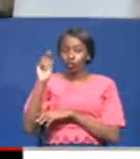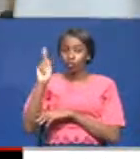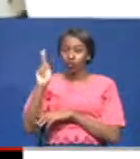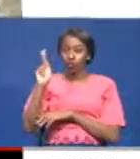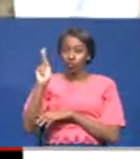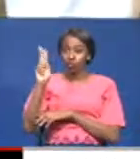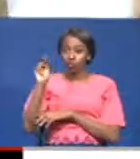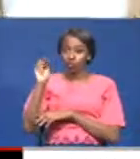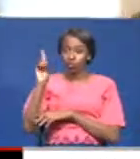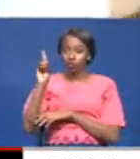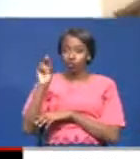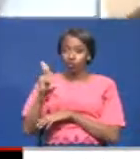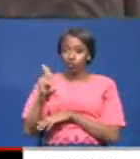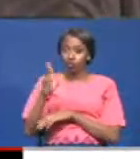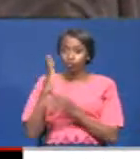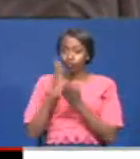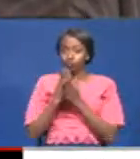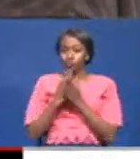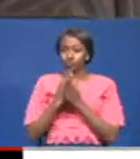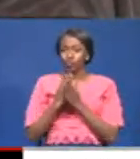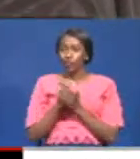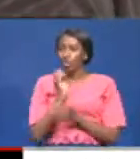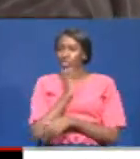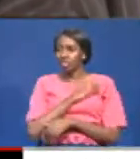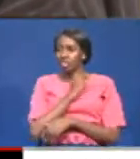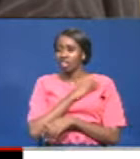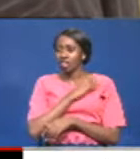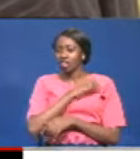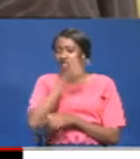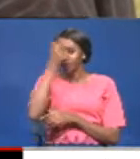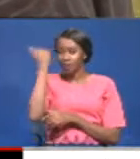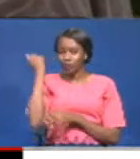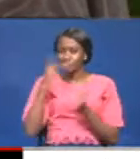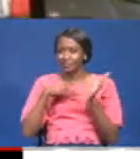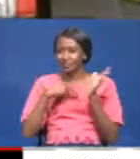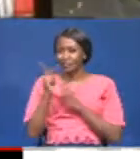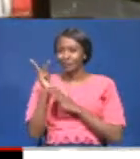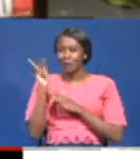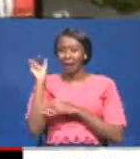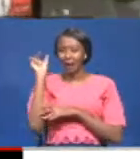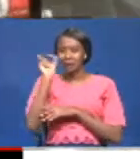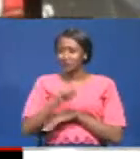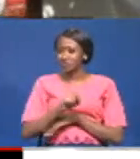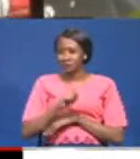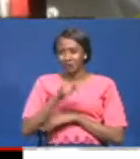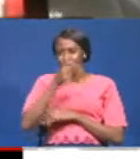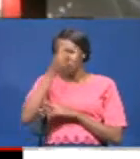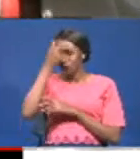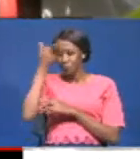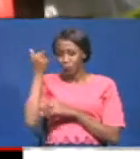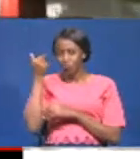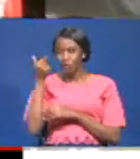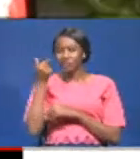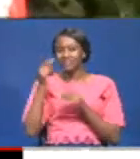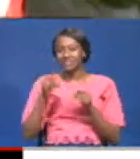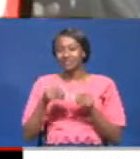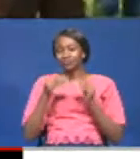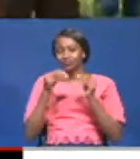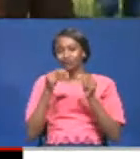waliandamana kulalamika dhidi ya kile walichokitaja kuwa fidia duni kutoka kwa halmashauri ya kitaifa ya barabara kuu hapa